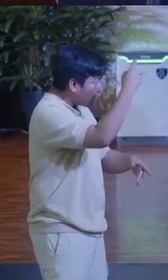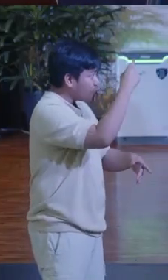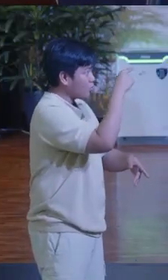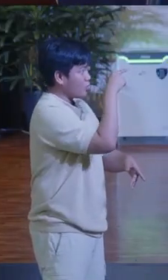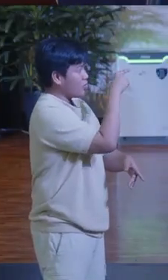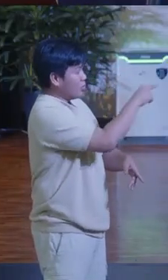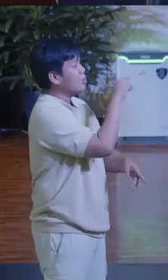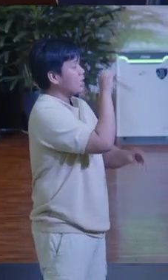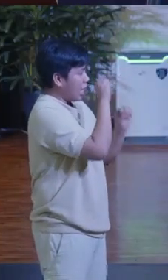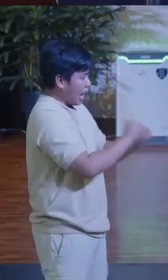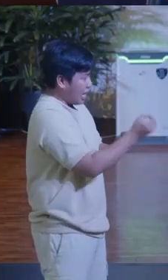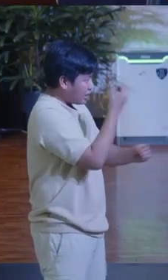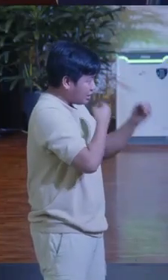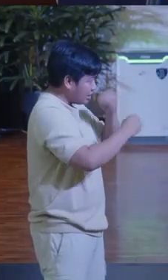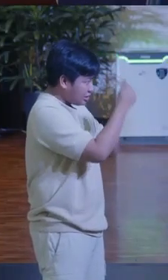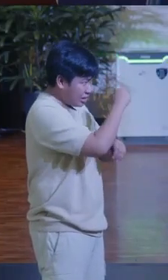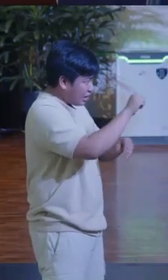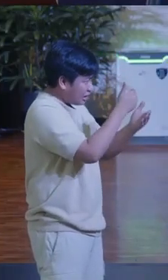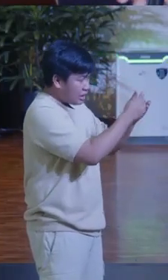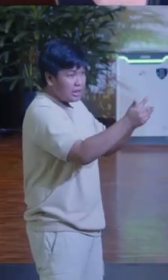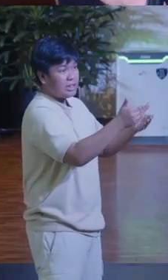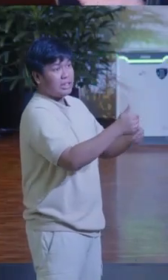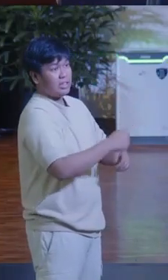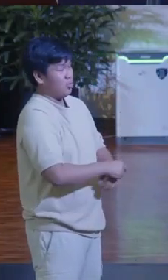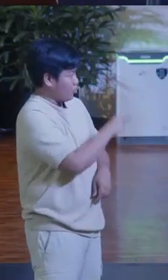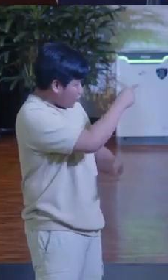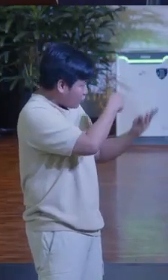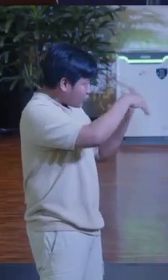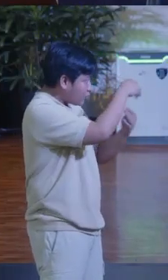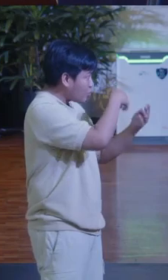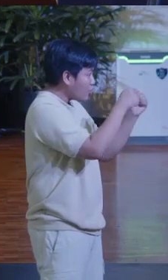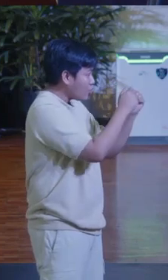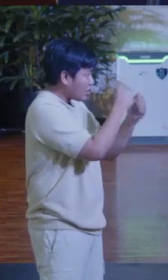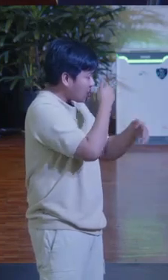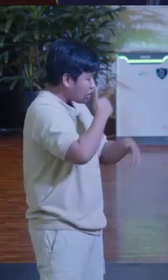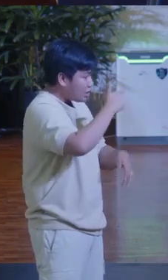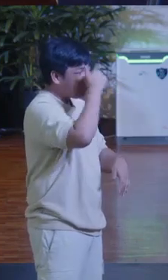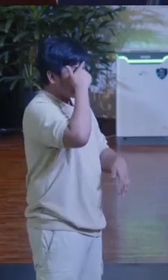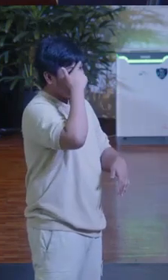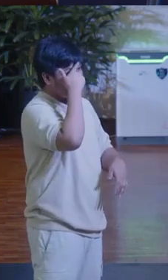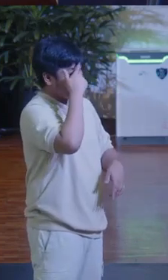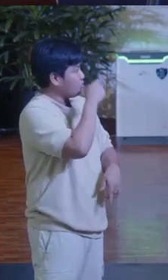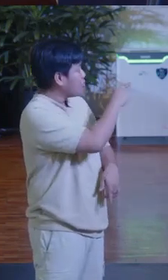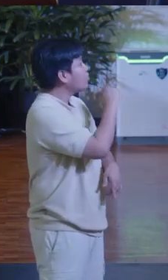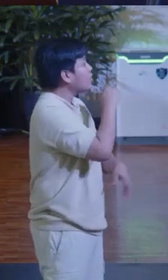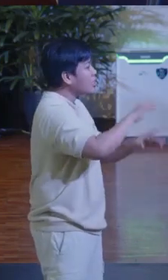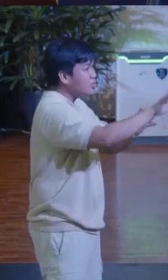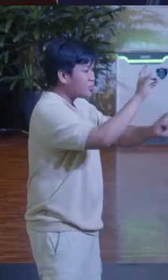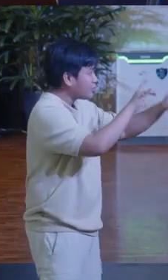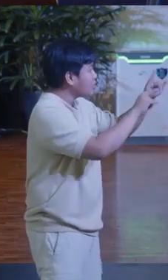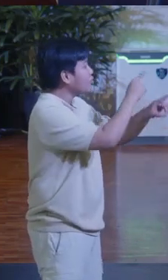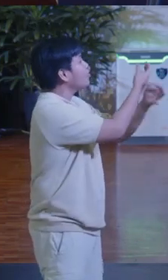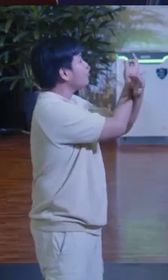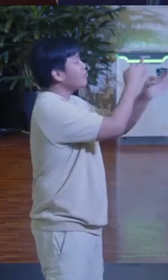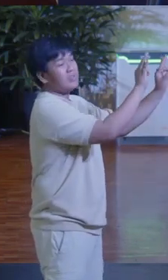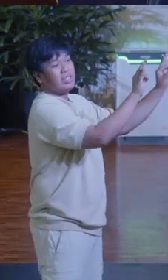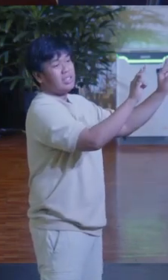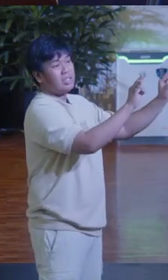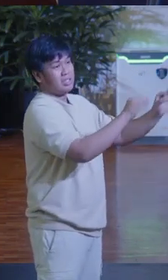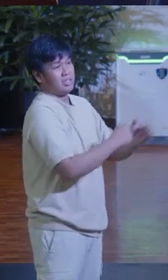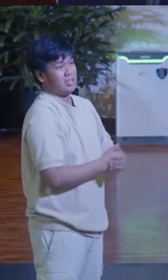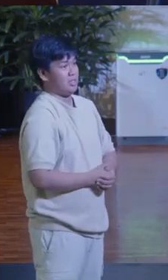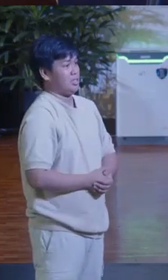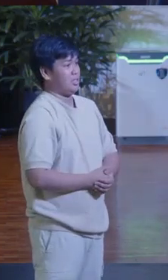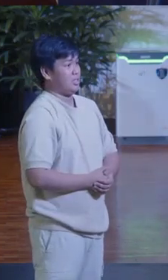Acts 10 na hindi ka dapat mamili na, malaya ka na kumain ng kahit na